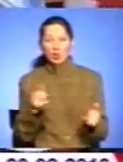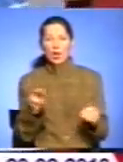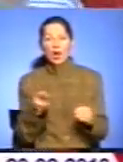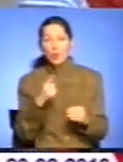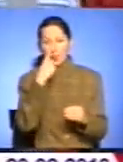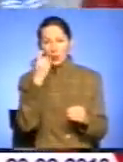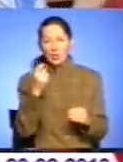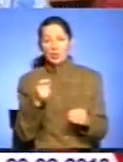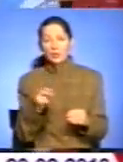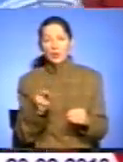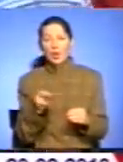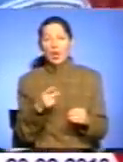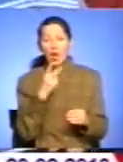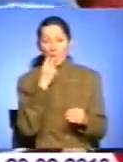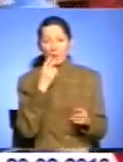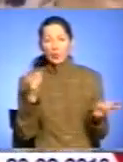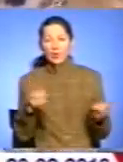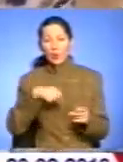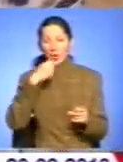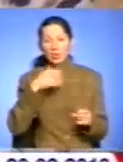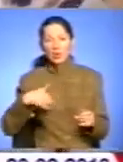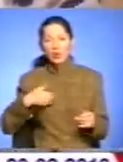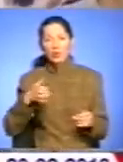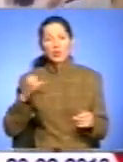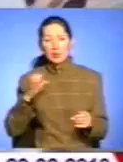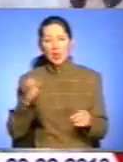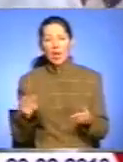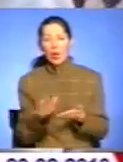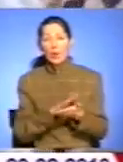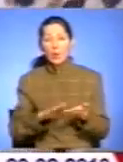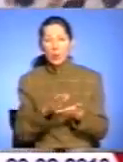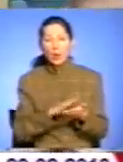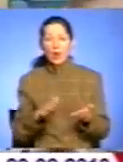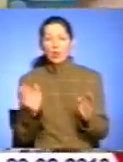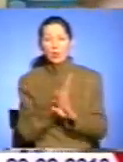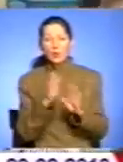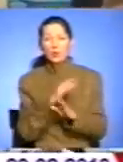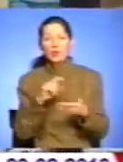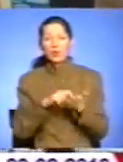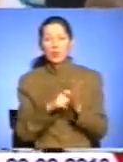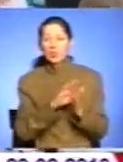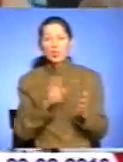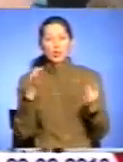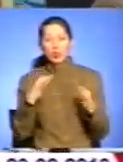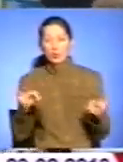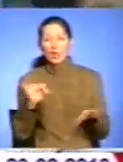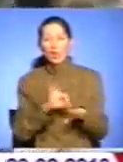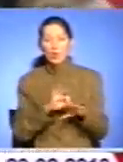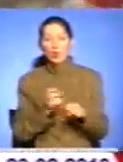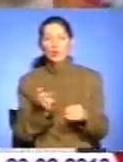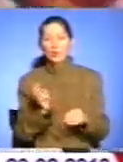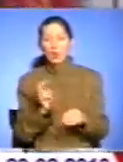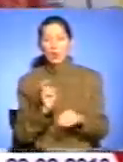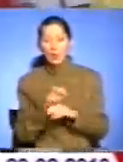важливо збагачувати страву вітаміном С, прибирати і провітрювати приміщення і не допускати хворих у колективи, зокрема дитячі. Поки що